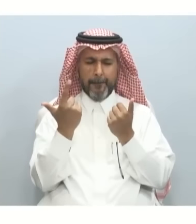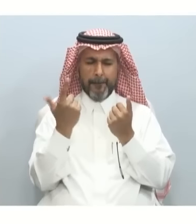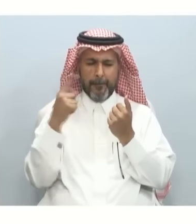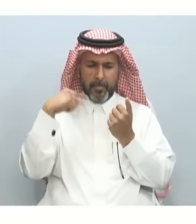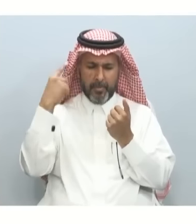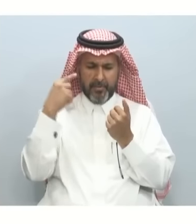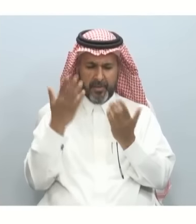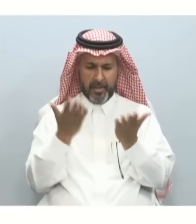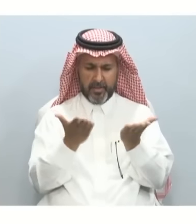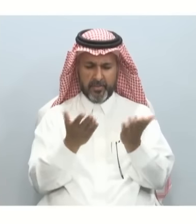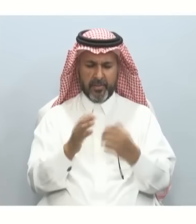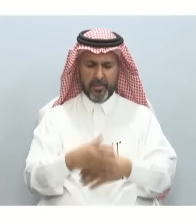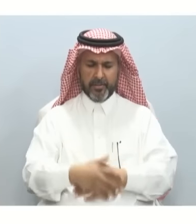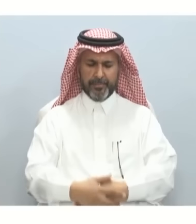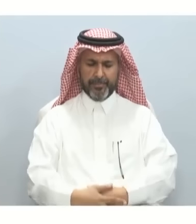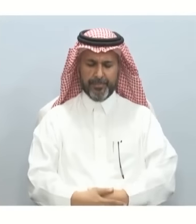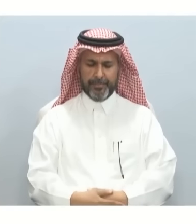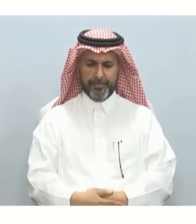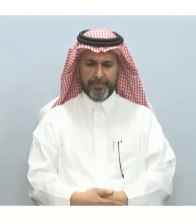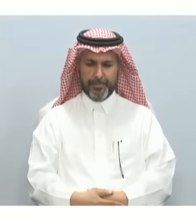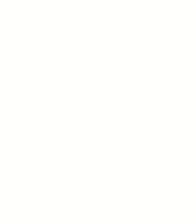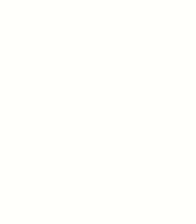تفضل يا مبدعين